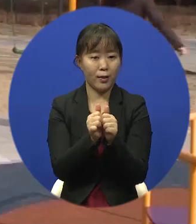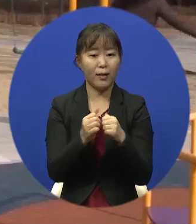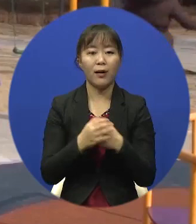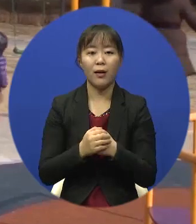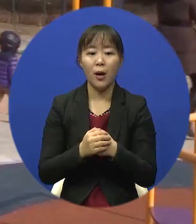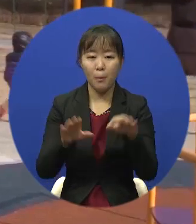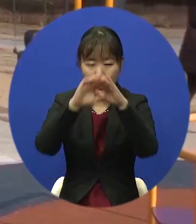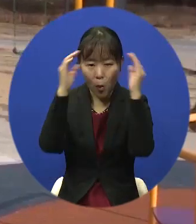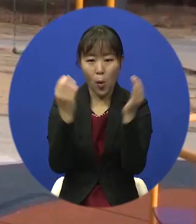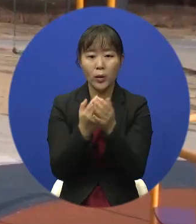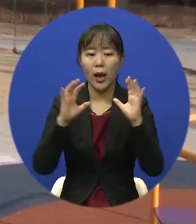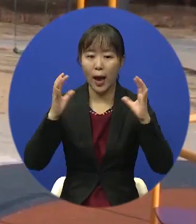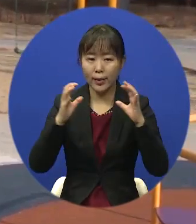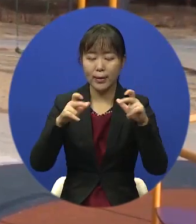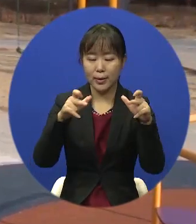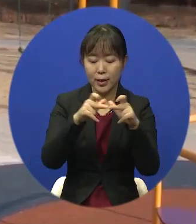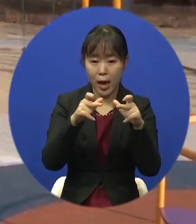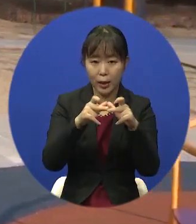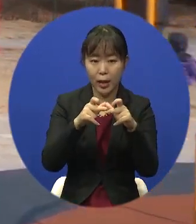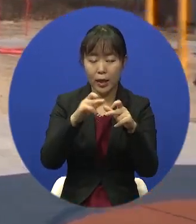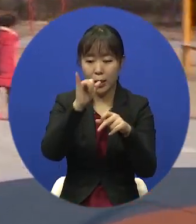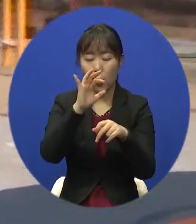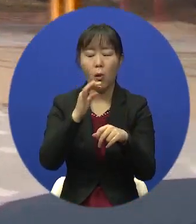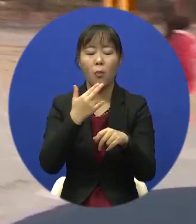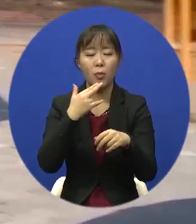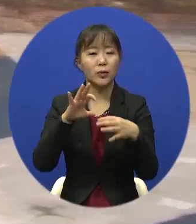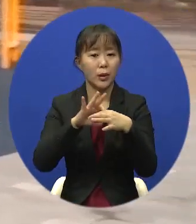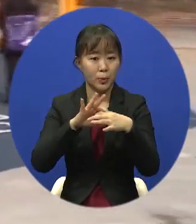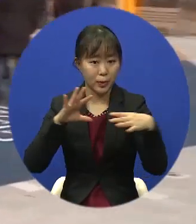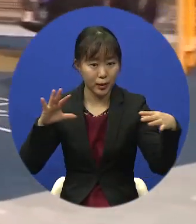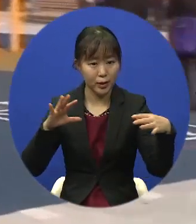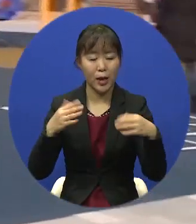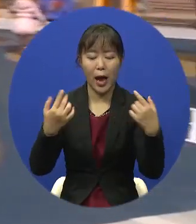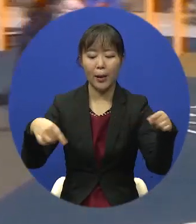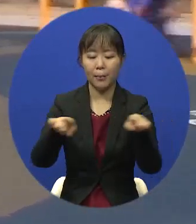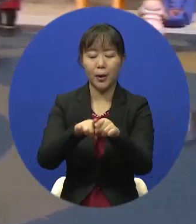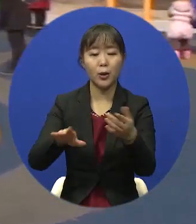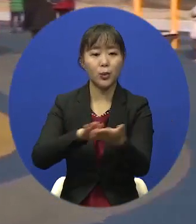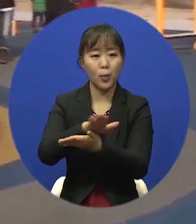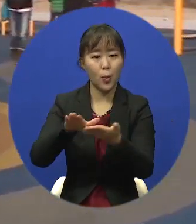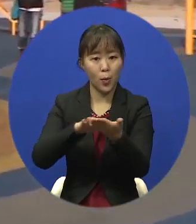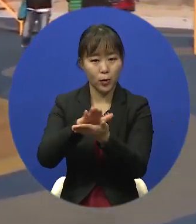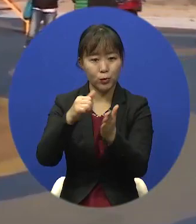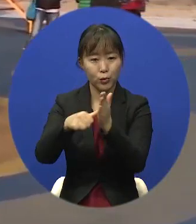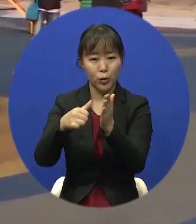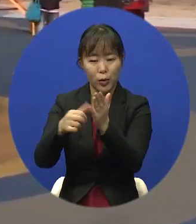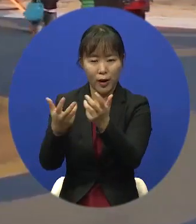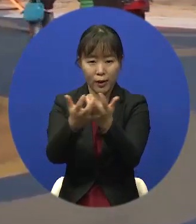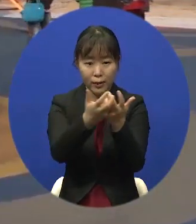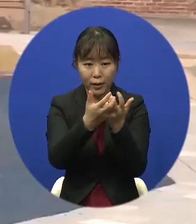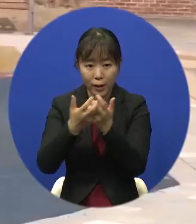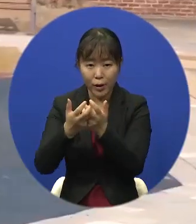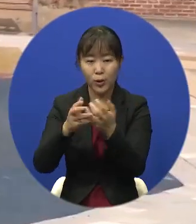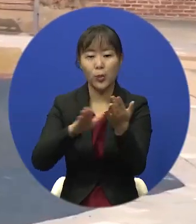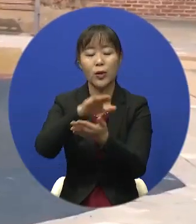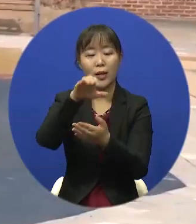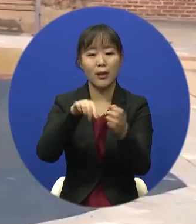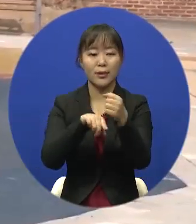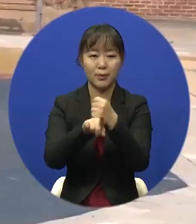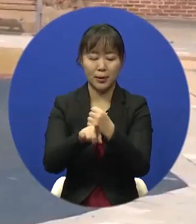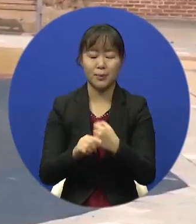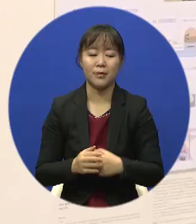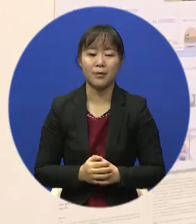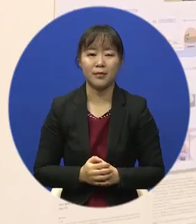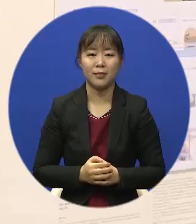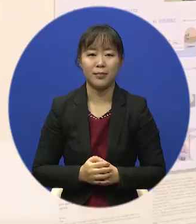놀이터는 모든 아이들이 장애의 유무와 상관없이 함께 놀 수 있는 놀이기구들로 채워져 있는 놀이터를 뜻하는